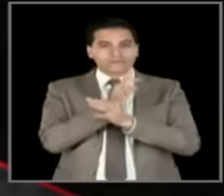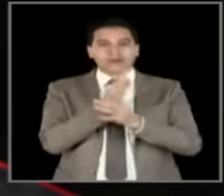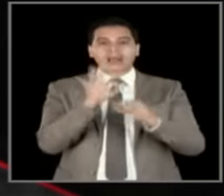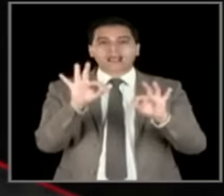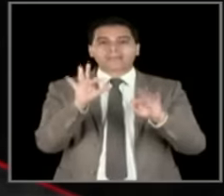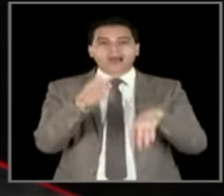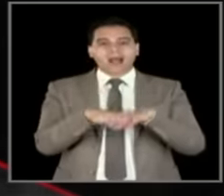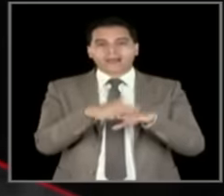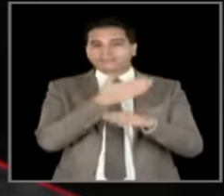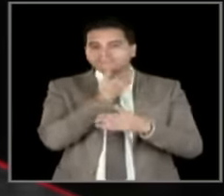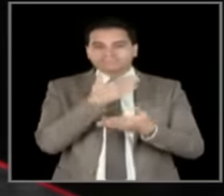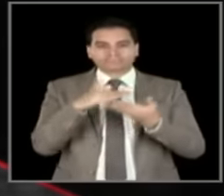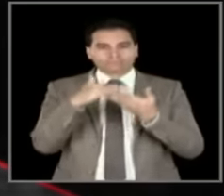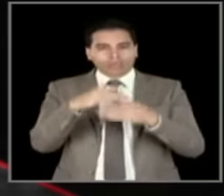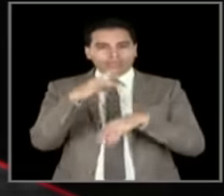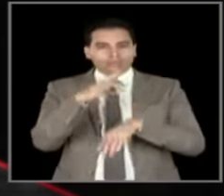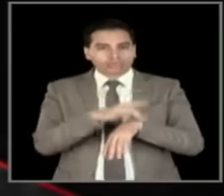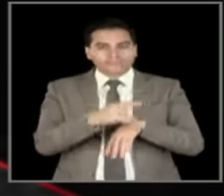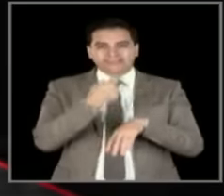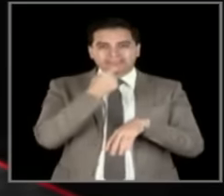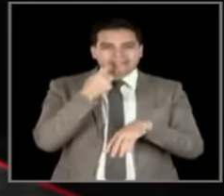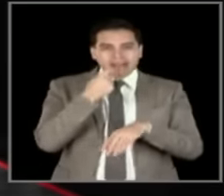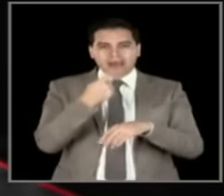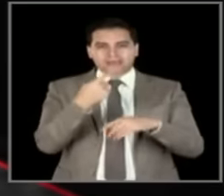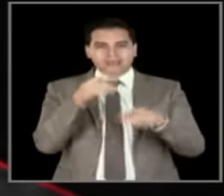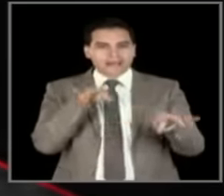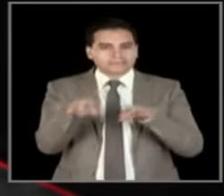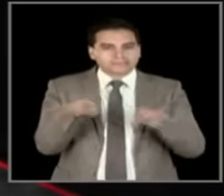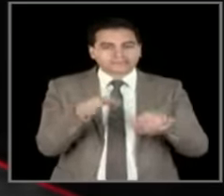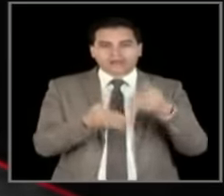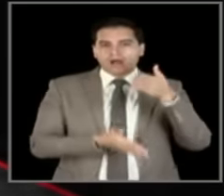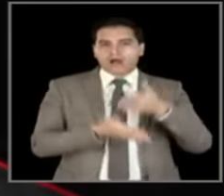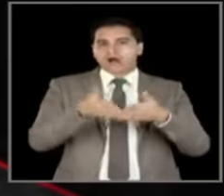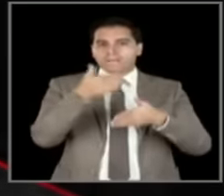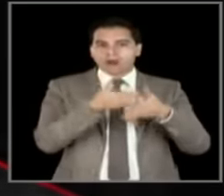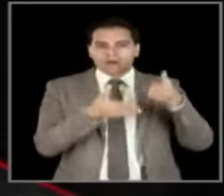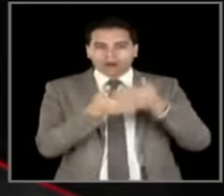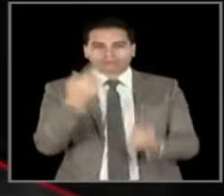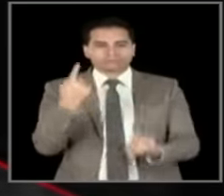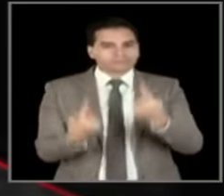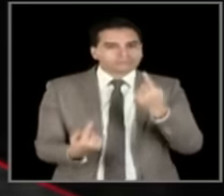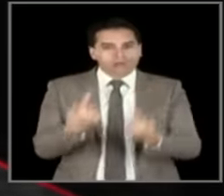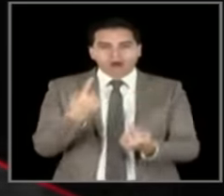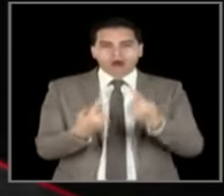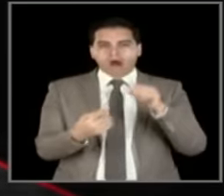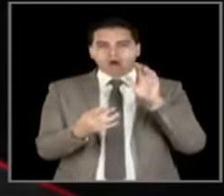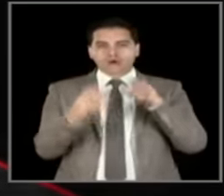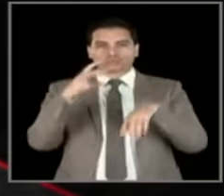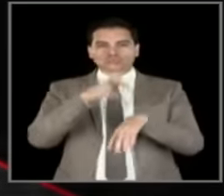فيها كليات ودوائر الطب وطب الأسنان والهندسة والعمارة والزراعة والطب